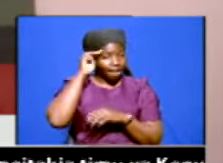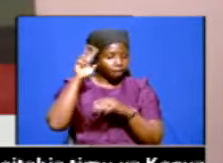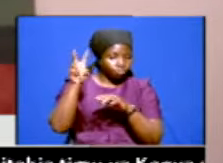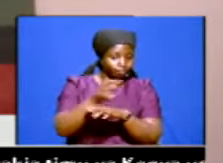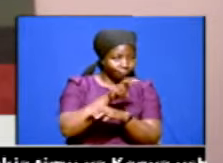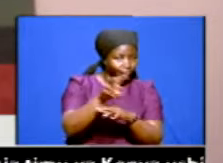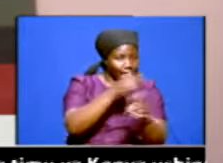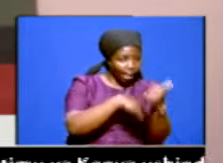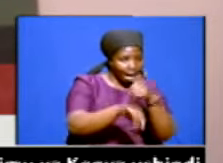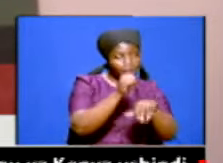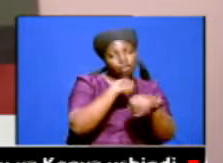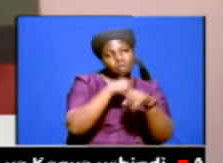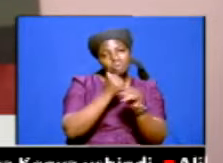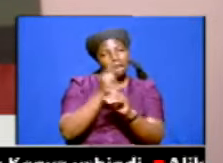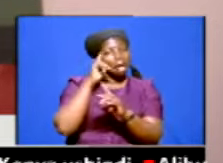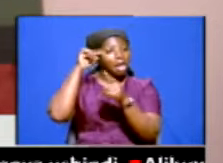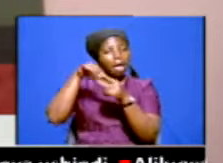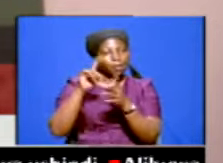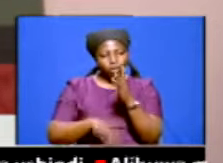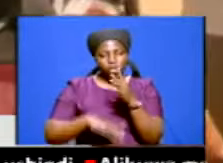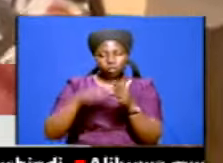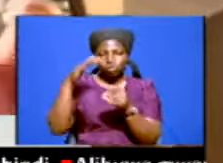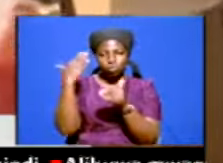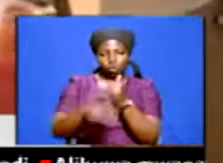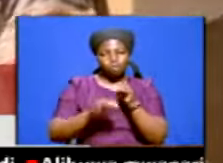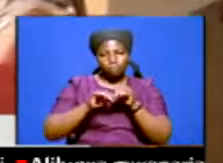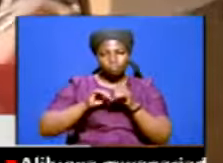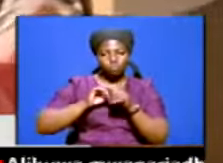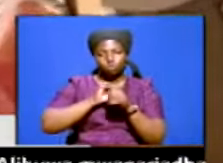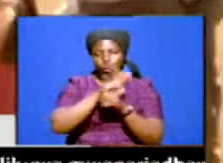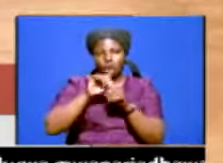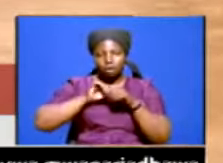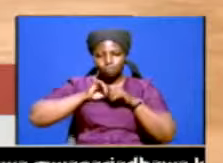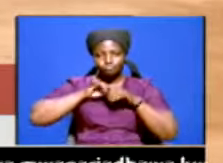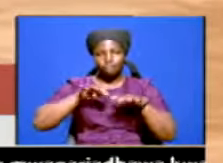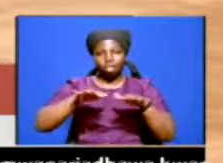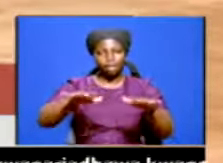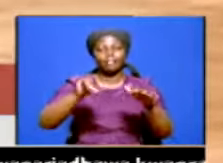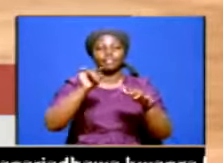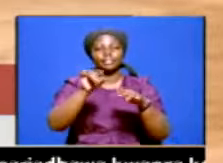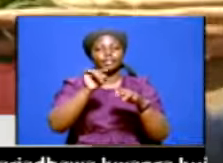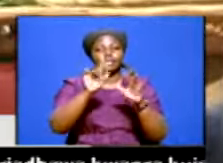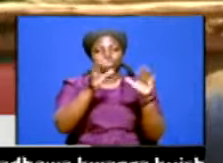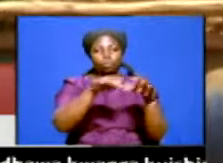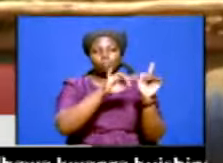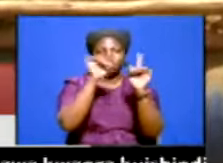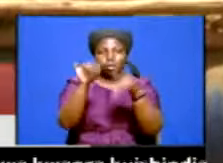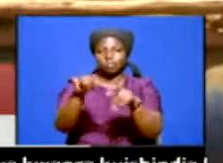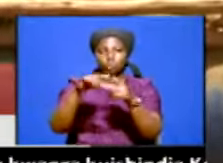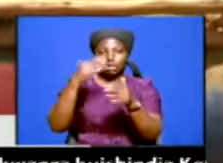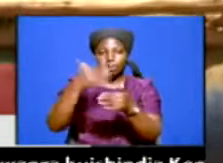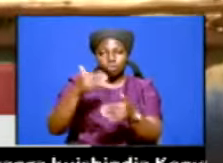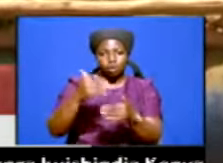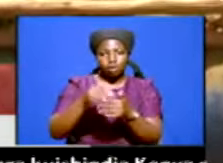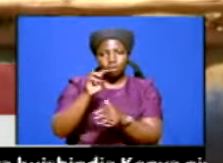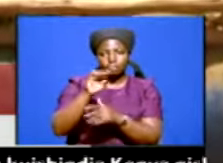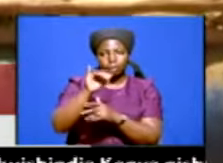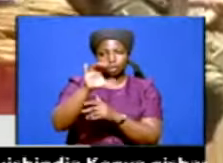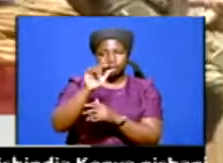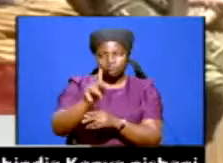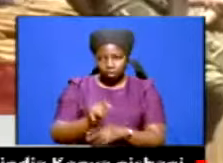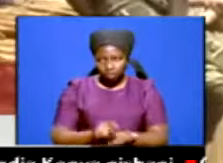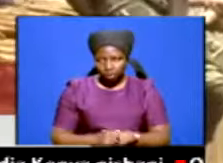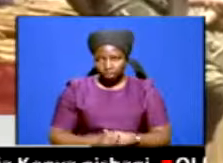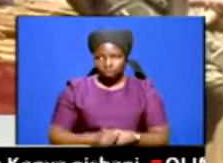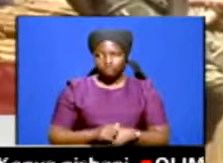kukabiliana na kusambaa kwa ugonjwa wa COVID-19. Ujumbe huo ulizuru kituo cha mpakani cha Maika Suftu kujifahamisha na jinsi